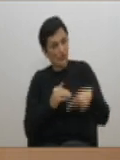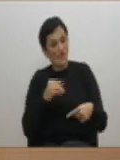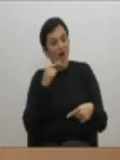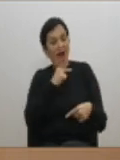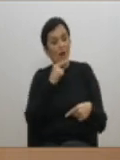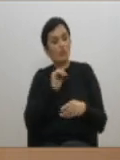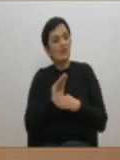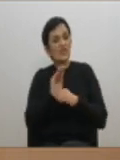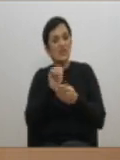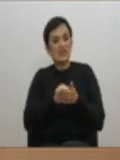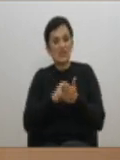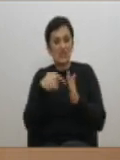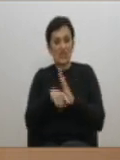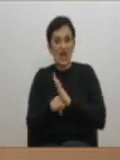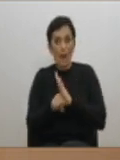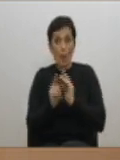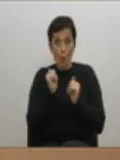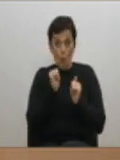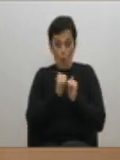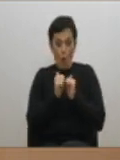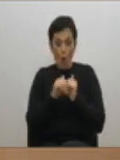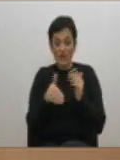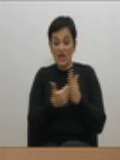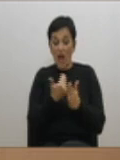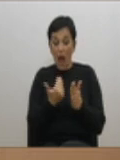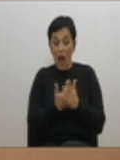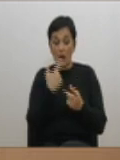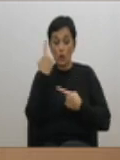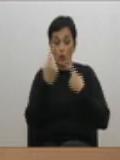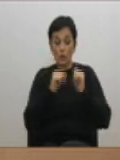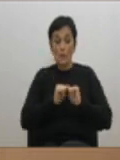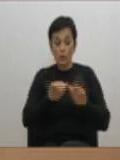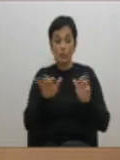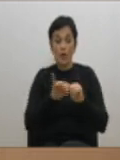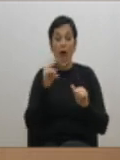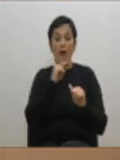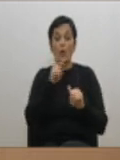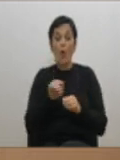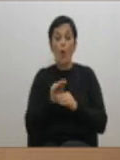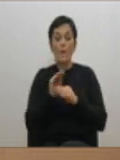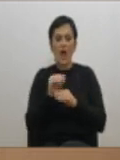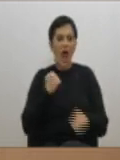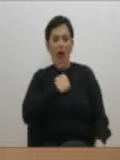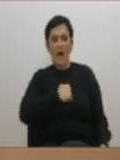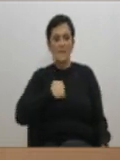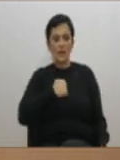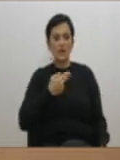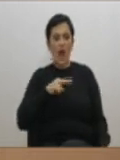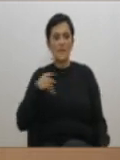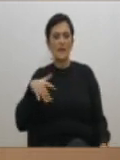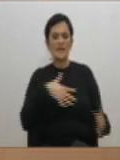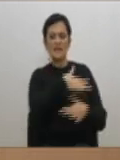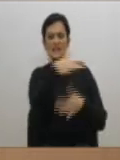ზრდის გამო. ყოველი ახალი მონაცემი, რომელიც ქვეყნდება ეკონომიკურ ზრდაზე, აბრაზებს ამ დესტრუქციულ